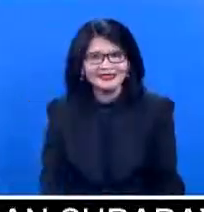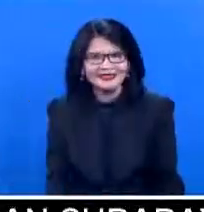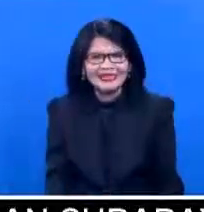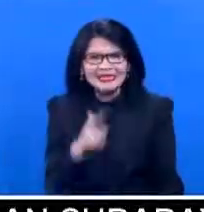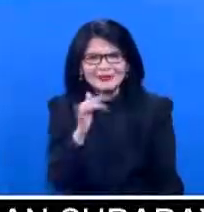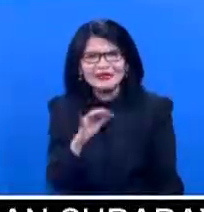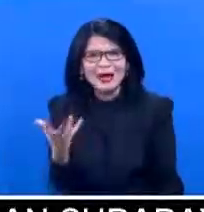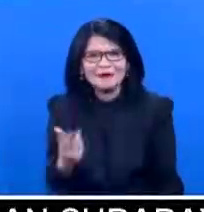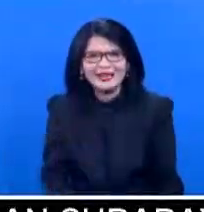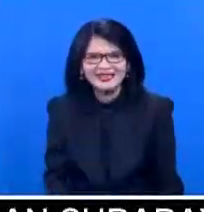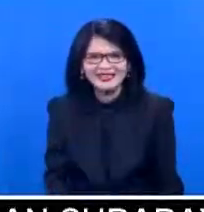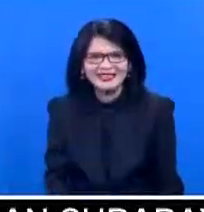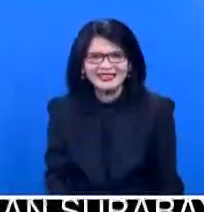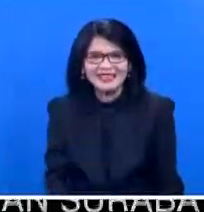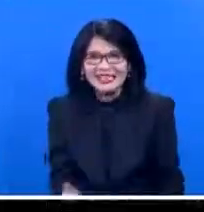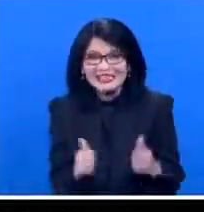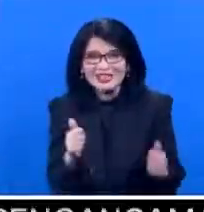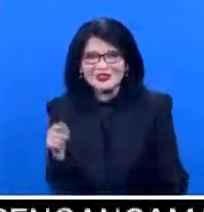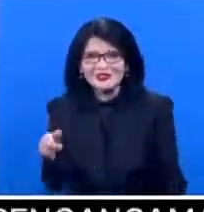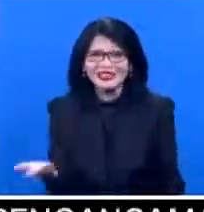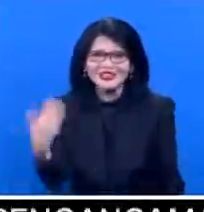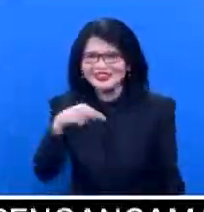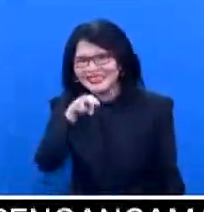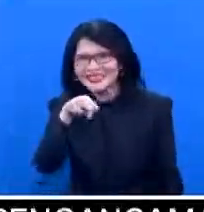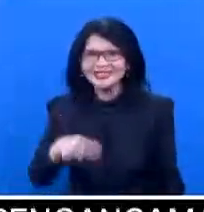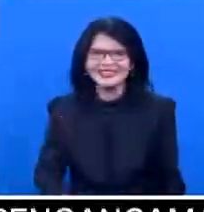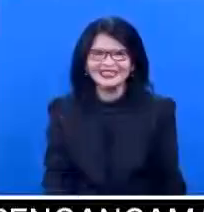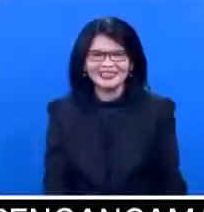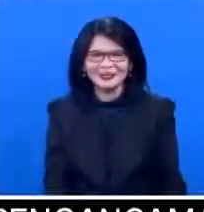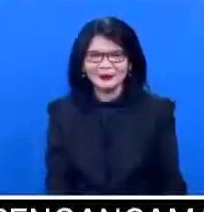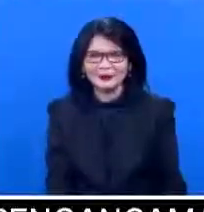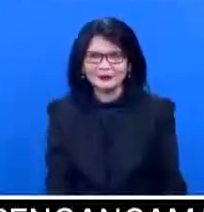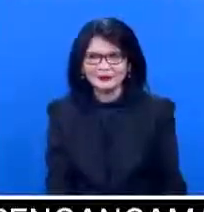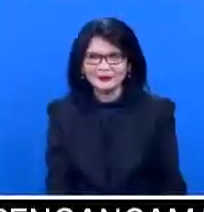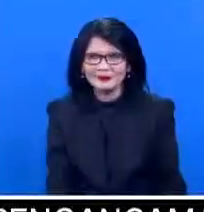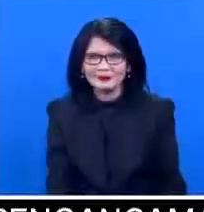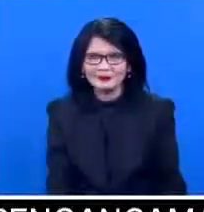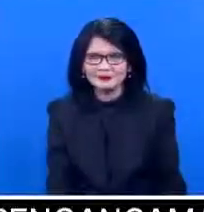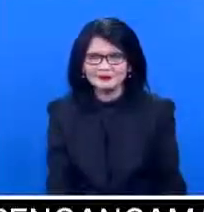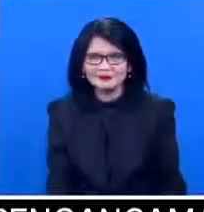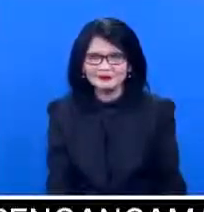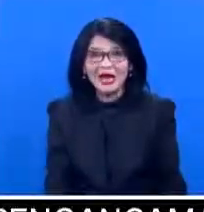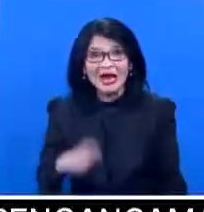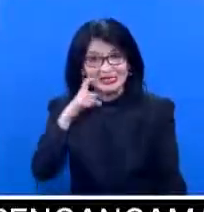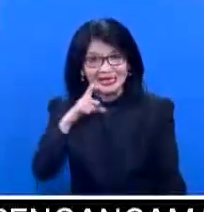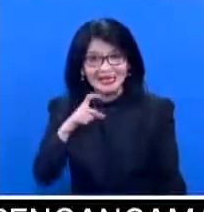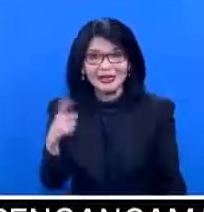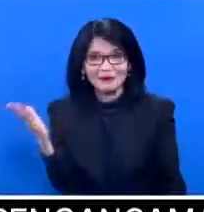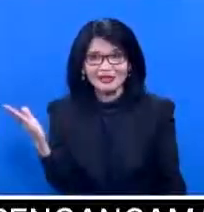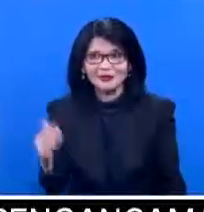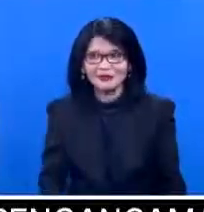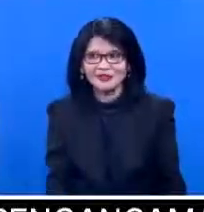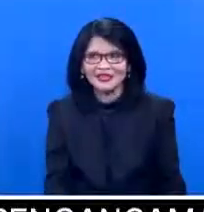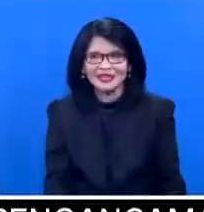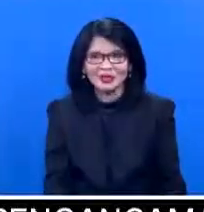Kayak asik banget nih ngarit-ngaritnya. Yuk kita coba. Yuk Pak. Oke, jadi gini apa ya? Tangannya gitu ya.